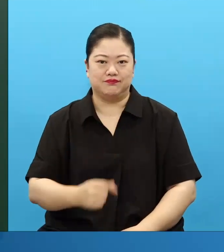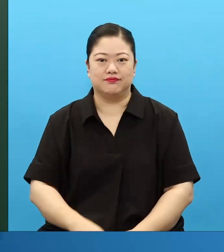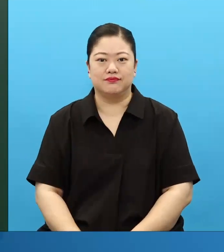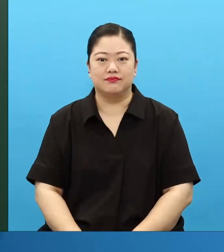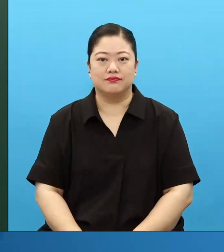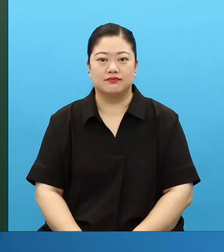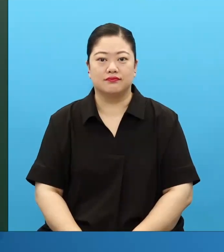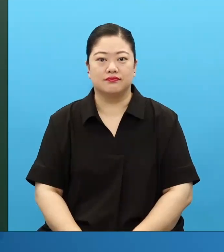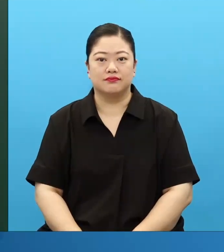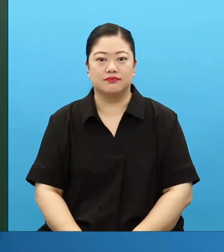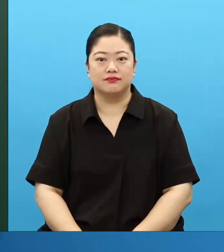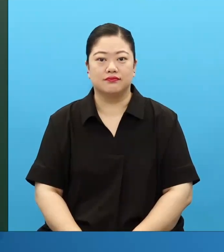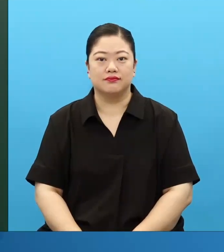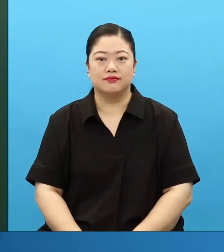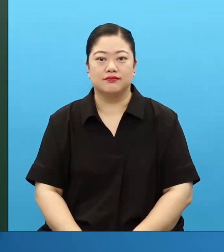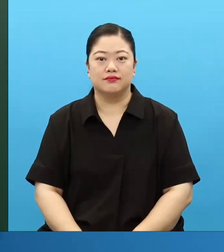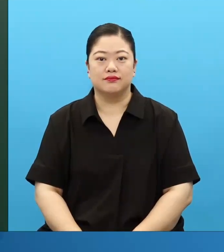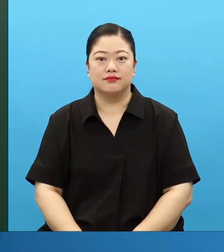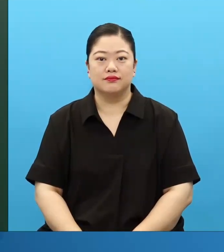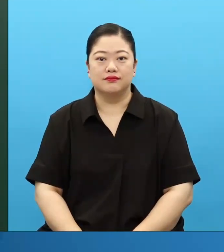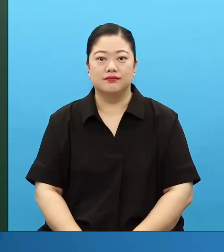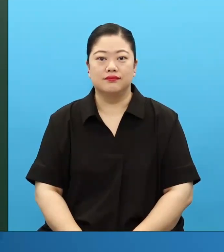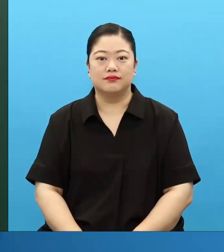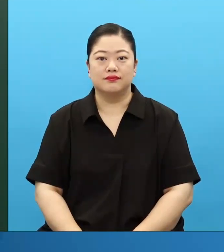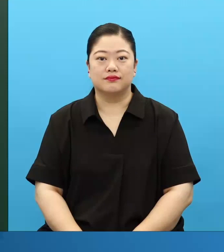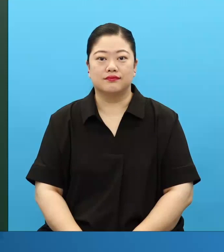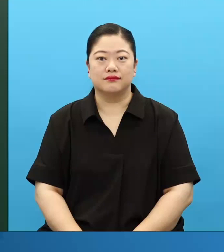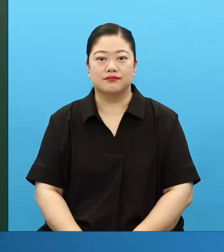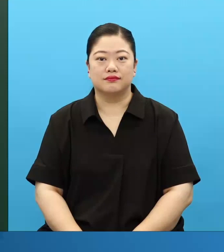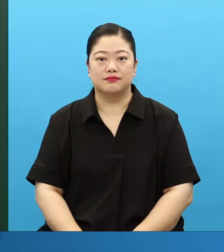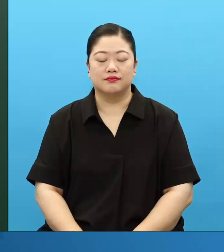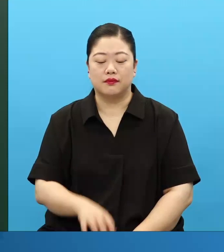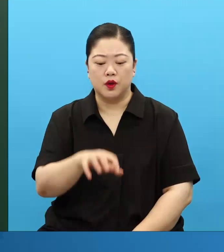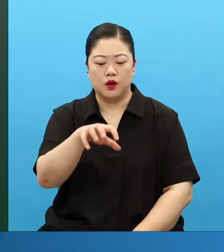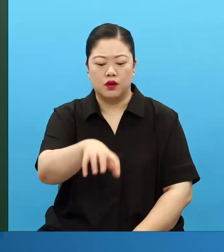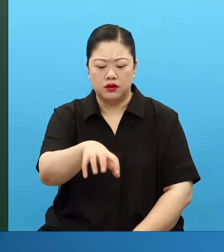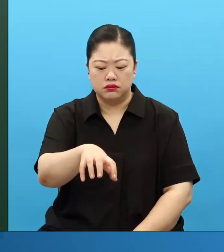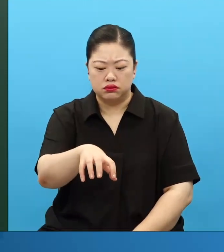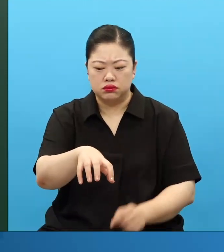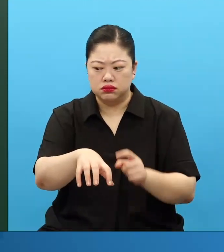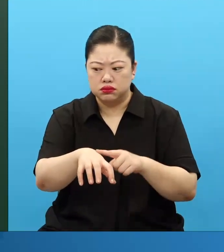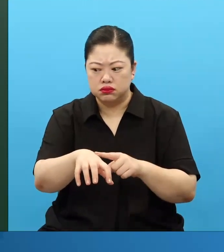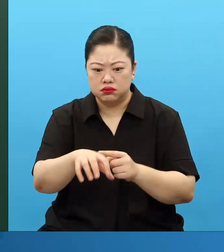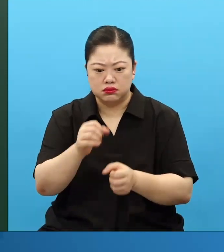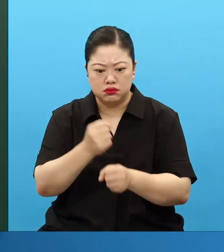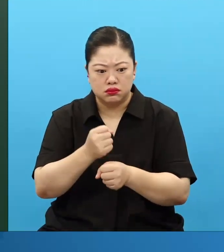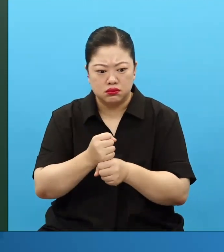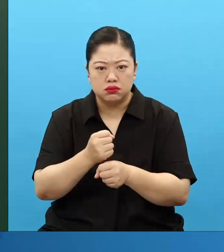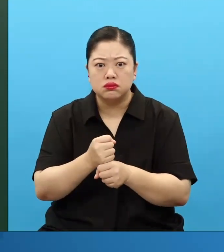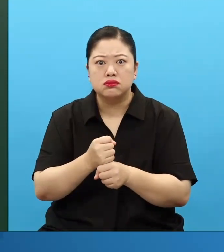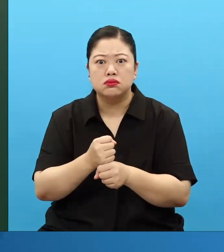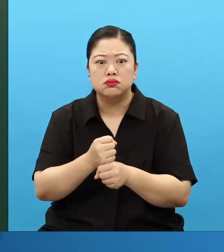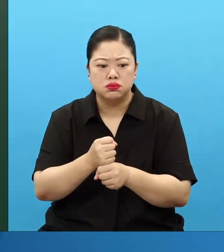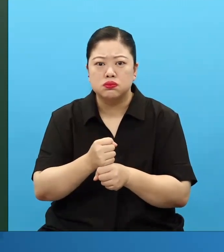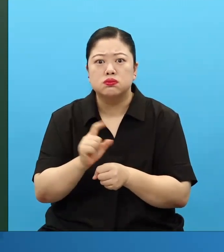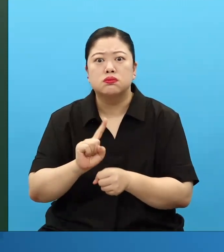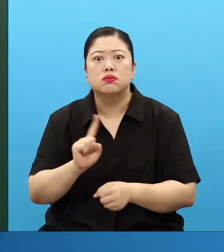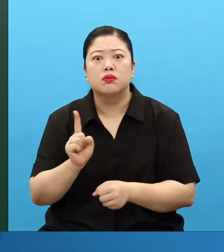두려워 말라 하셨고 영원히 함께하겠노라 약속하신 주님께서 하늘보다로 나아가는 그 길에 늘